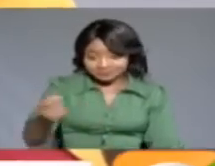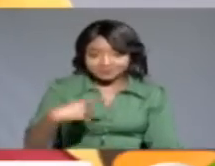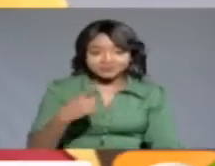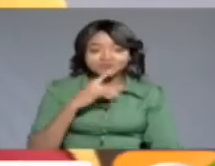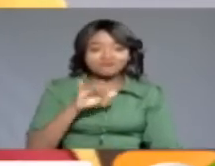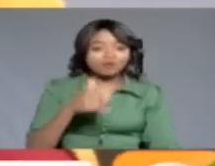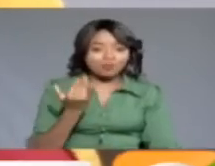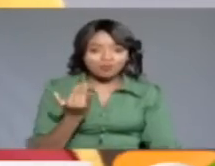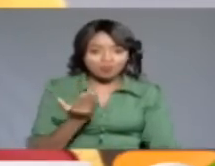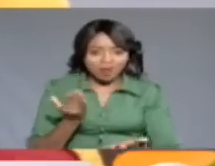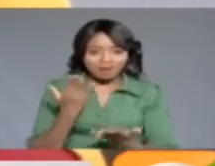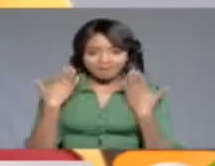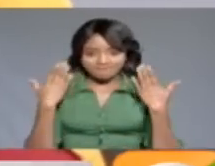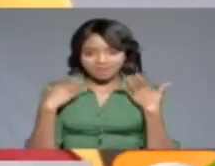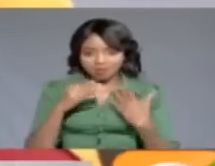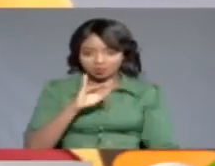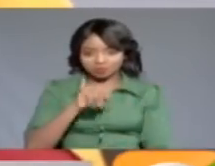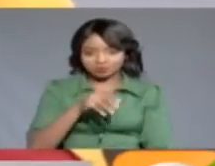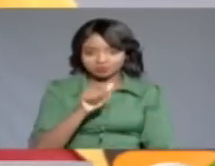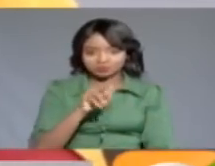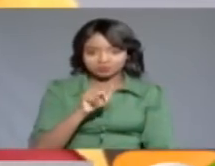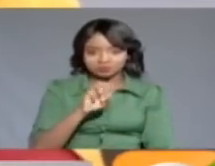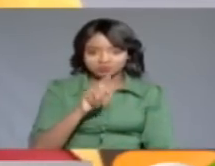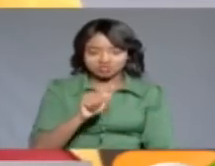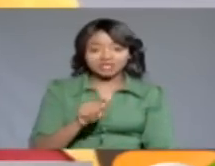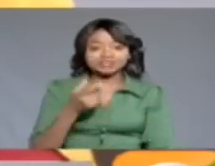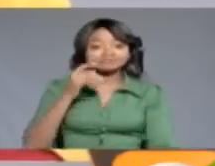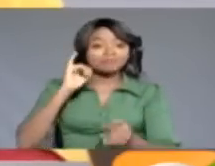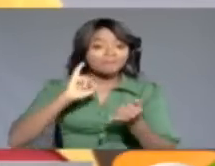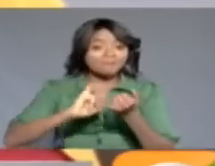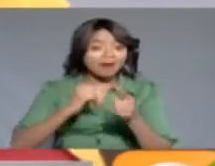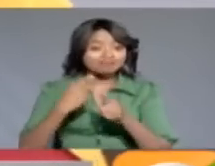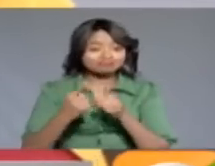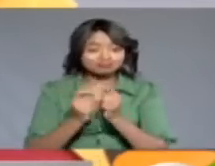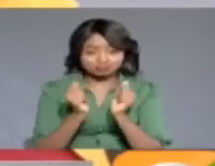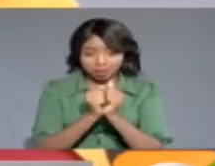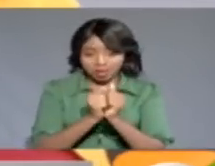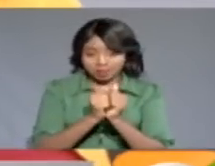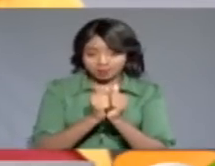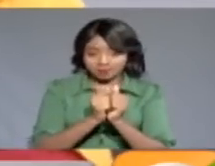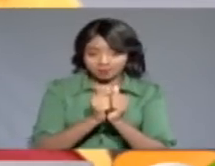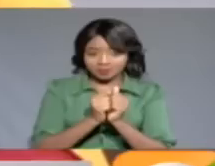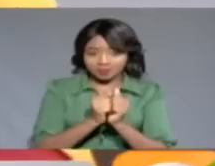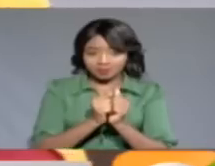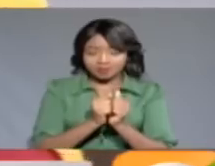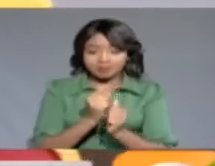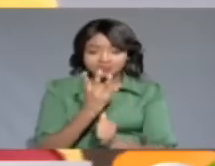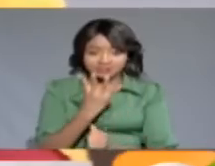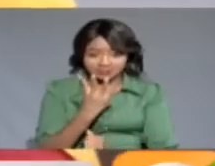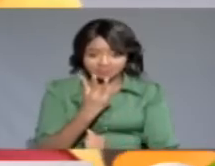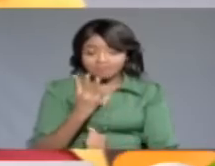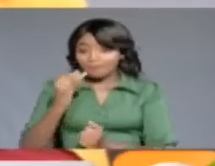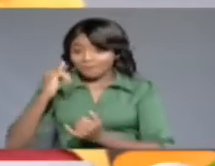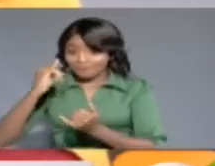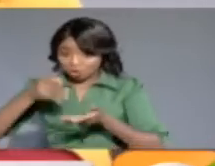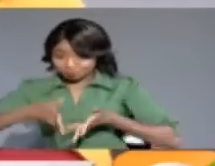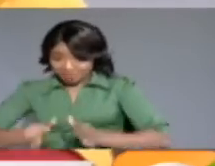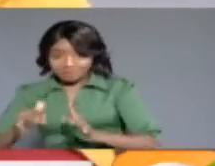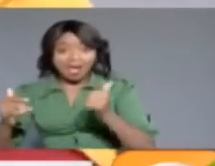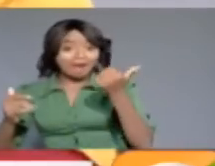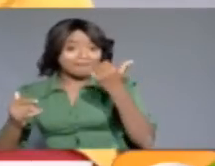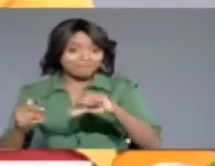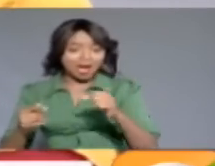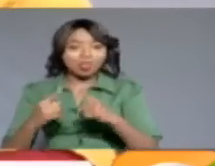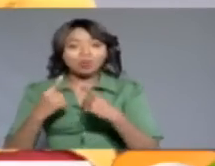yuko Meru. Anasema ameolewa miaka 14 lakini hana watoto. Lakini amesikia mzee wake alitoka nje na kupata watoto wawili na